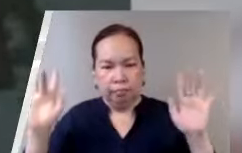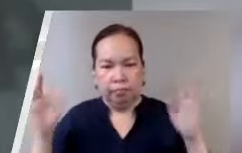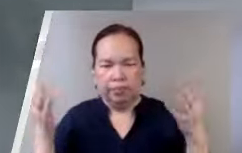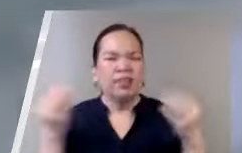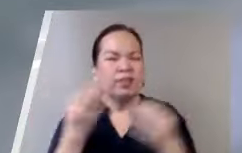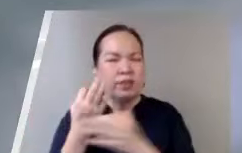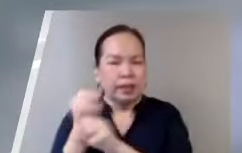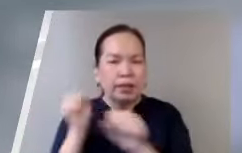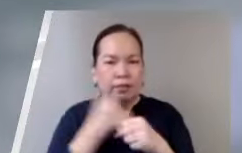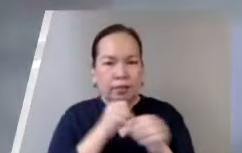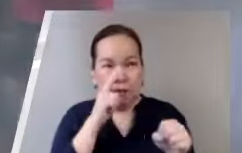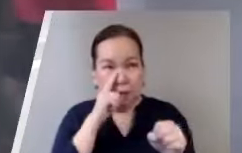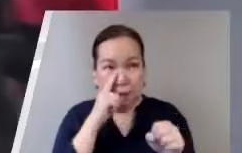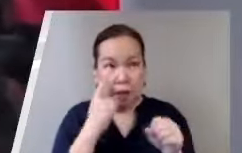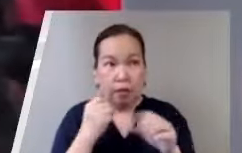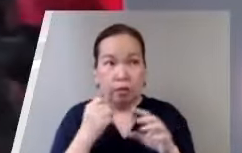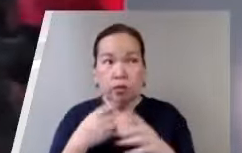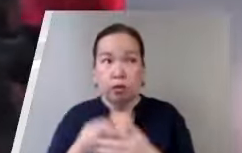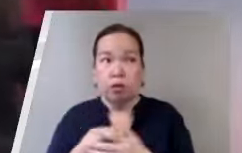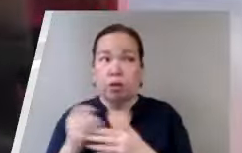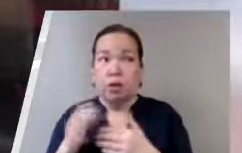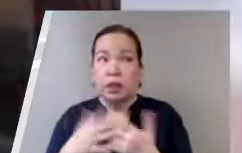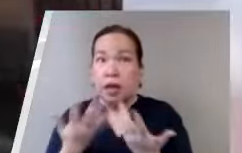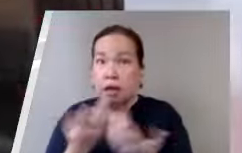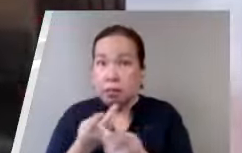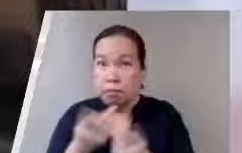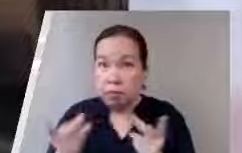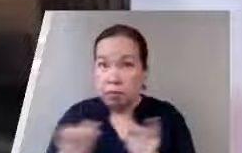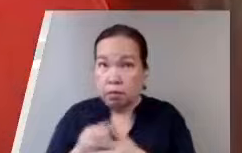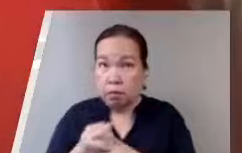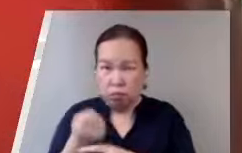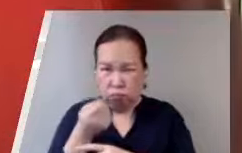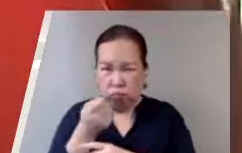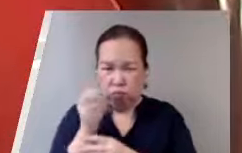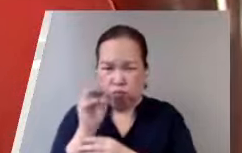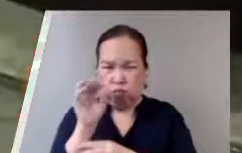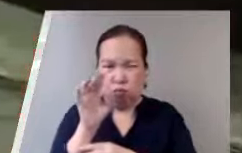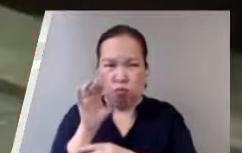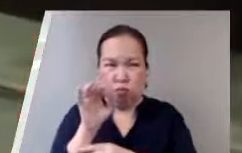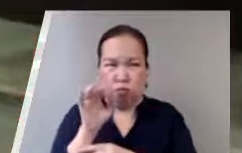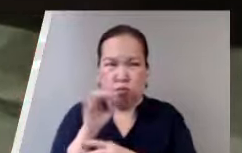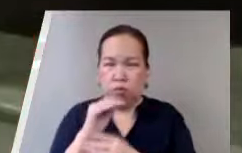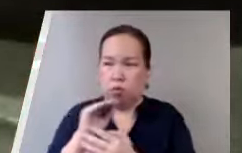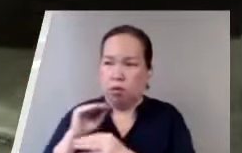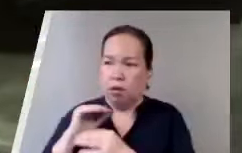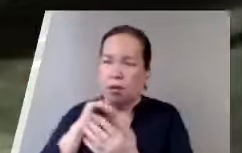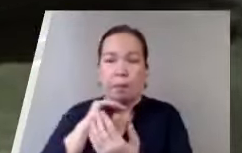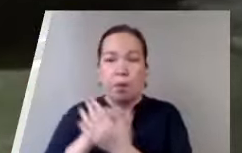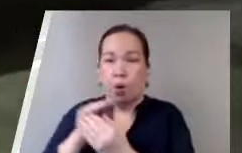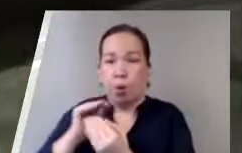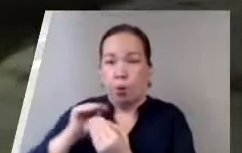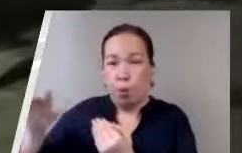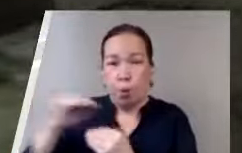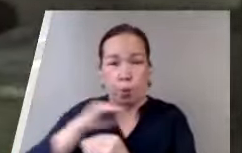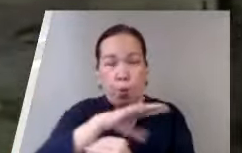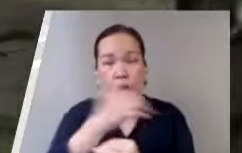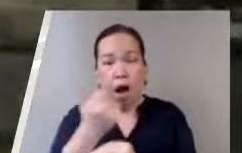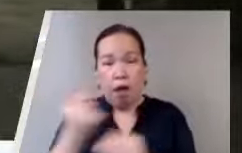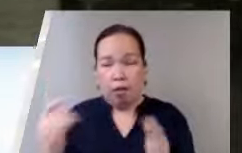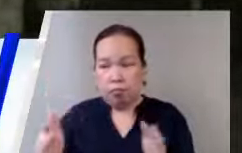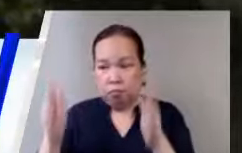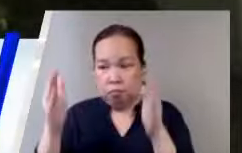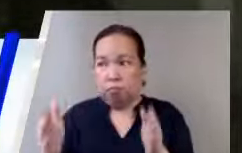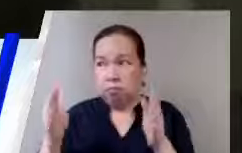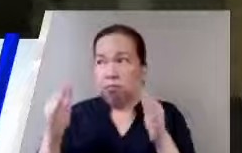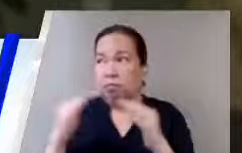yung kung ano man po yung bahay na nasa likod niya. Tapos meron po yung mga kasama natin volunteer sa harap. Nakatulong din daw ang maluwag na